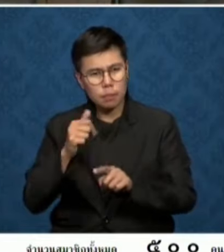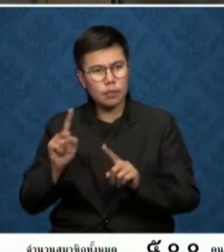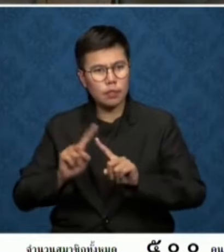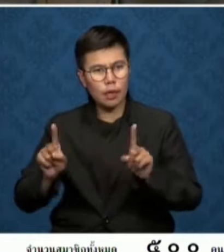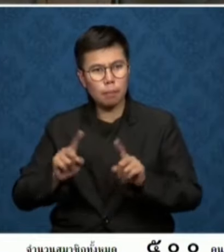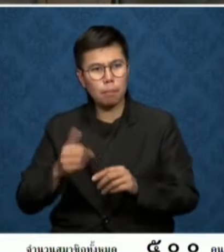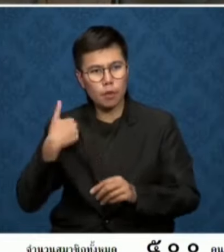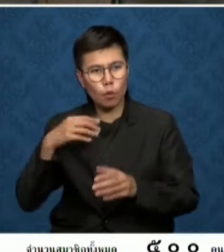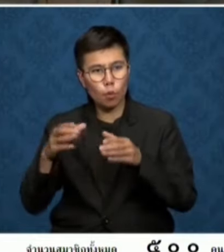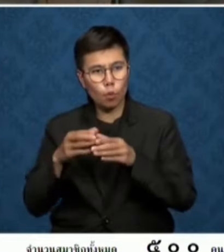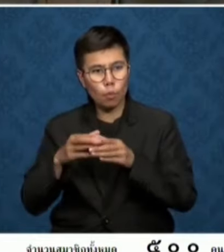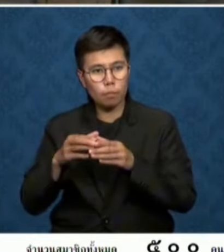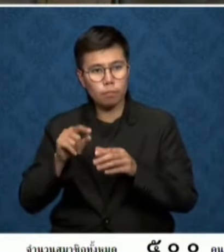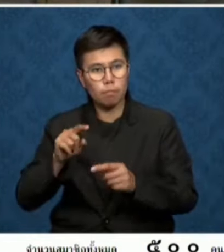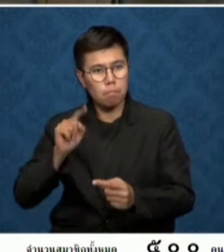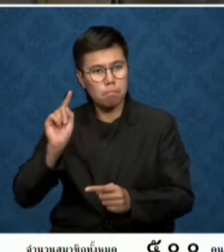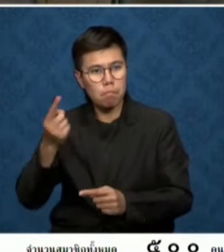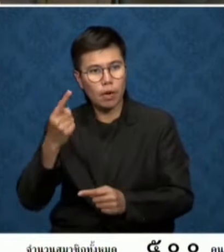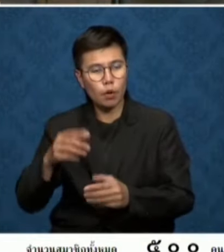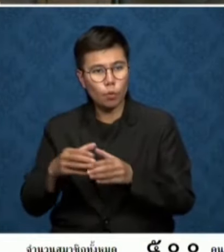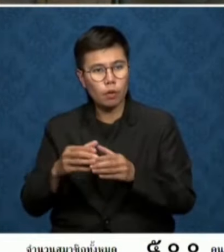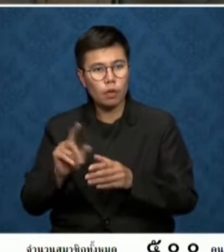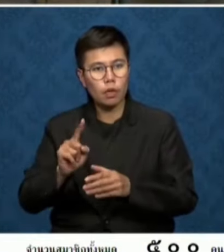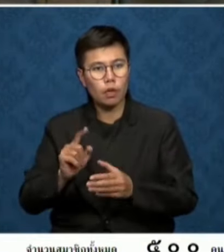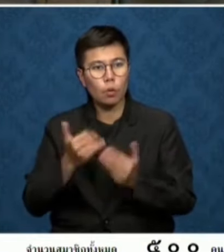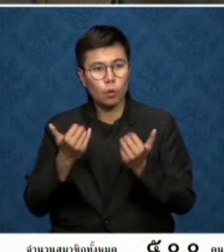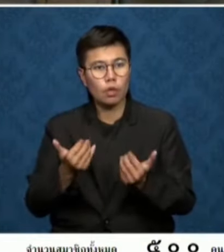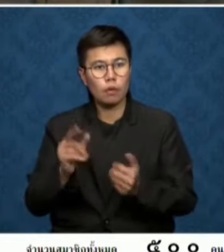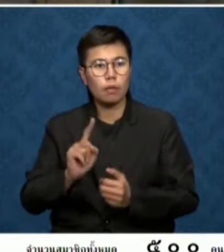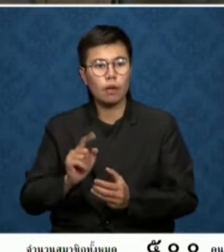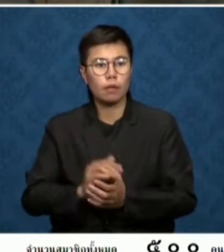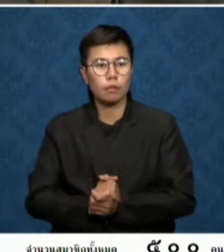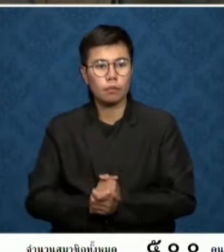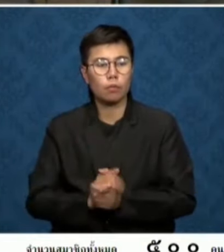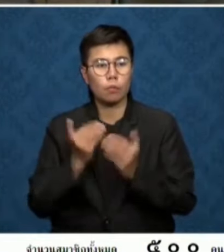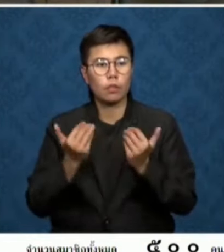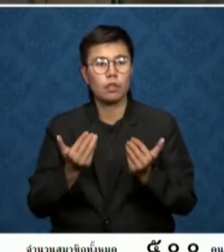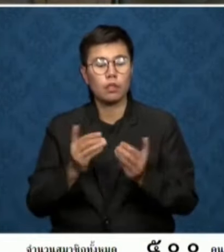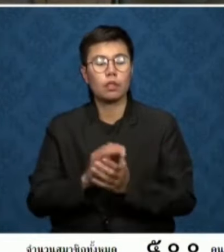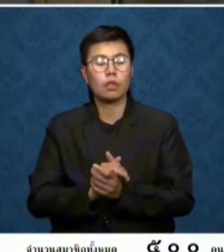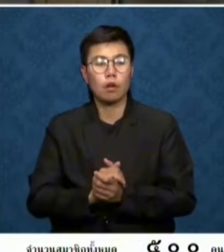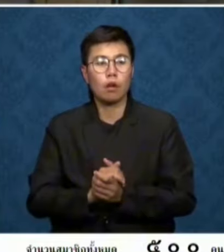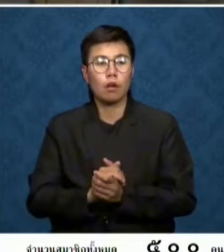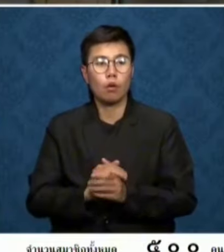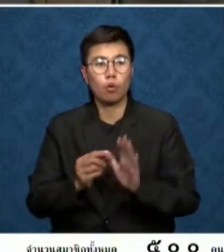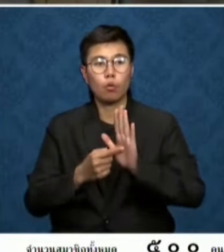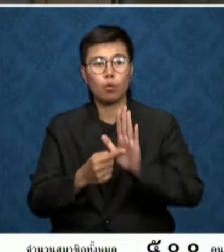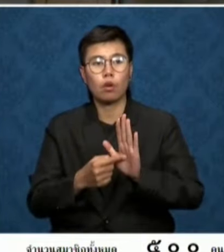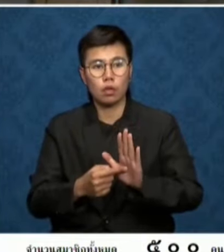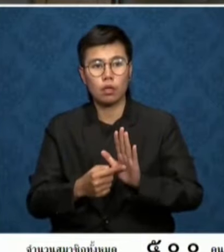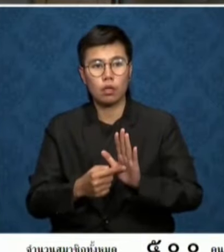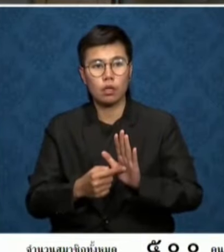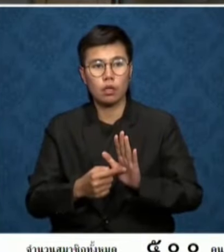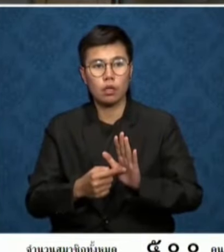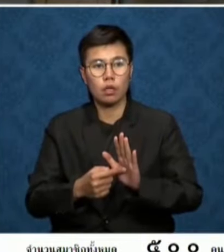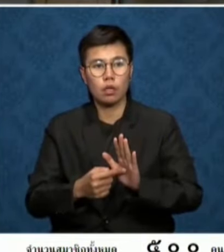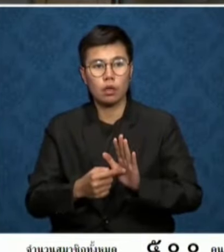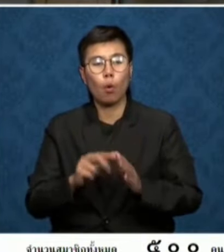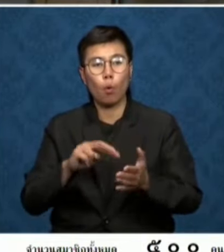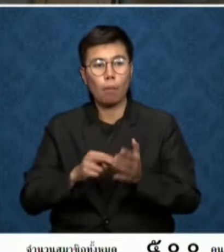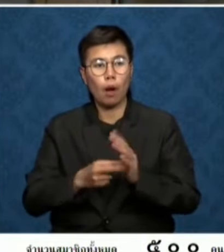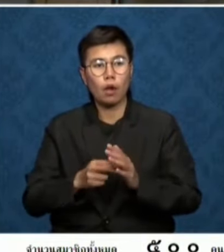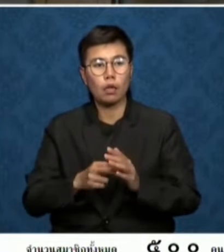าว่าเอ๊ะท่านคงสงสัยว่าเอาเอจะมาในโมเดลไหนในวันนี้ขอบอกครับวันนี้จะมาในโมเดลคัตเพราะเรามาแปรย